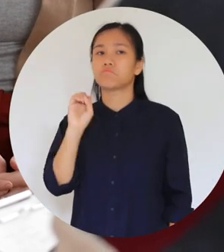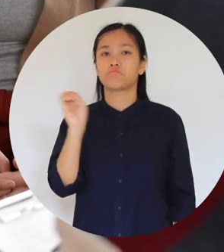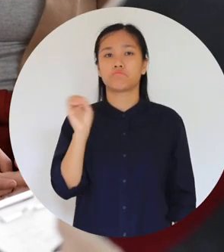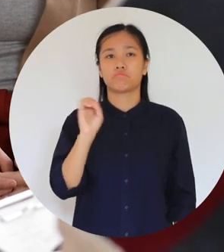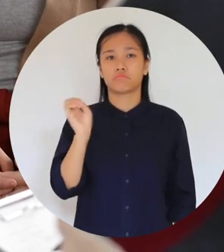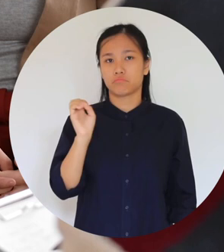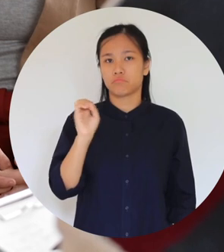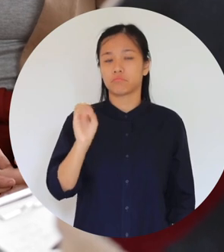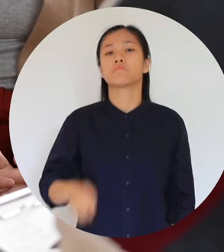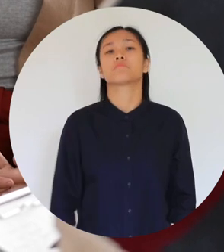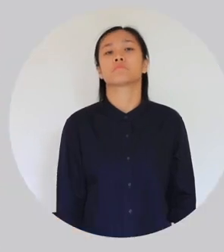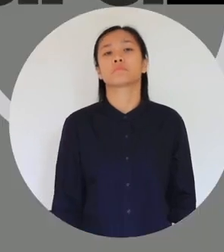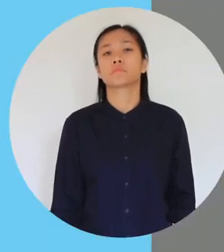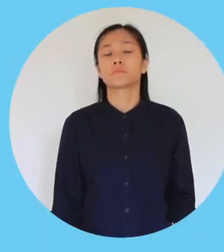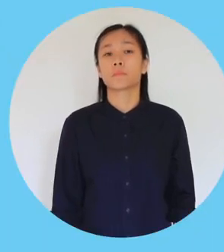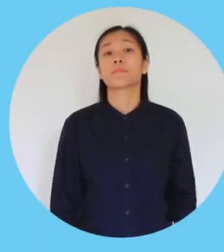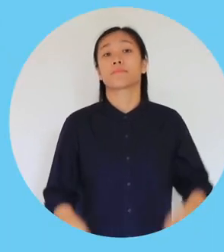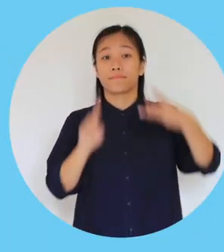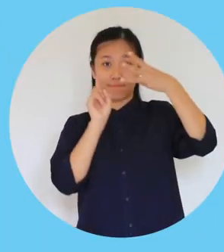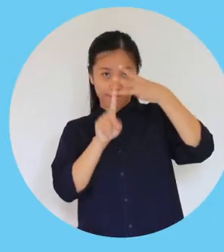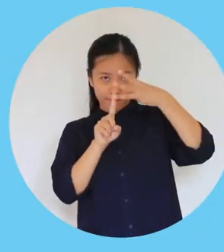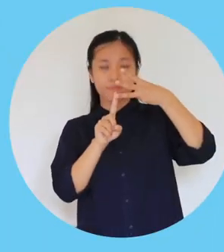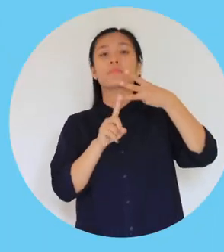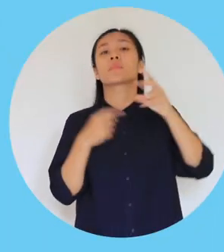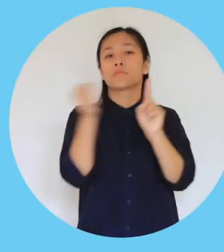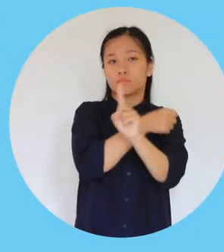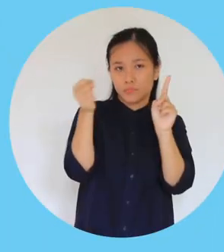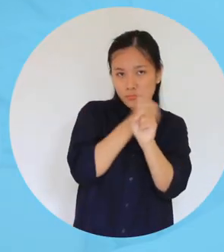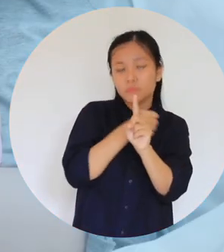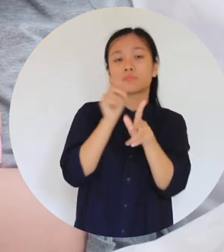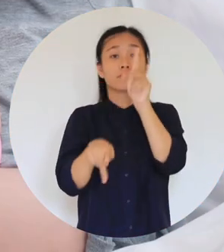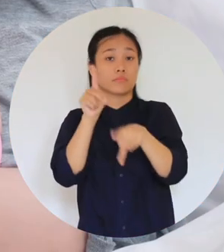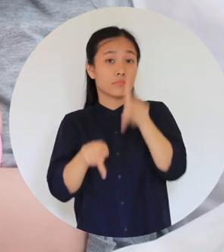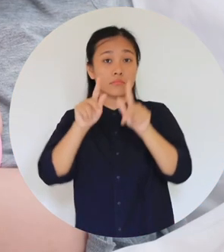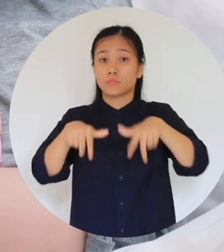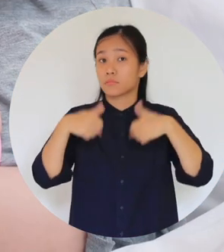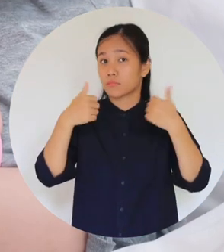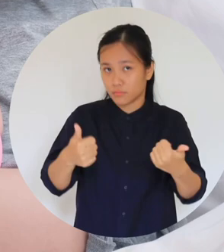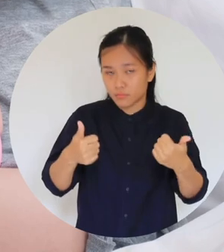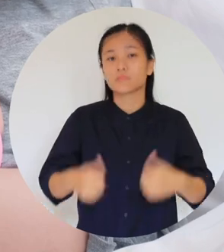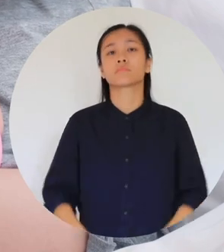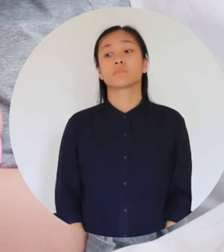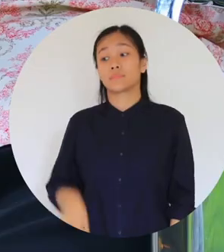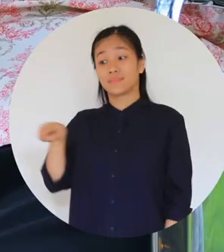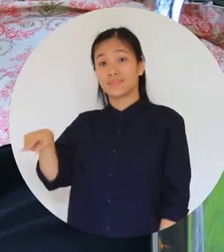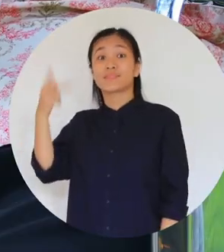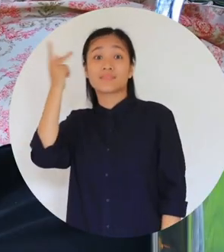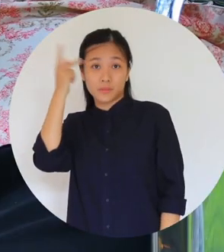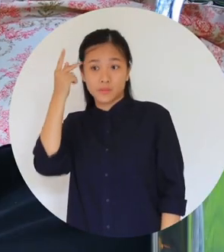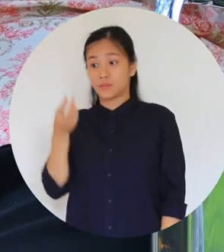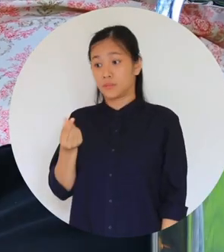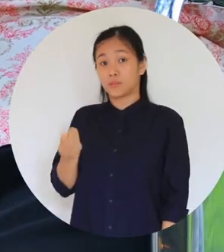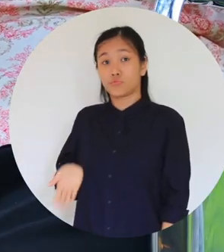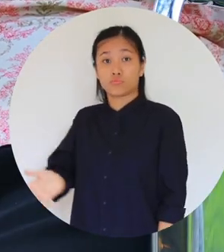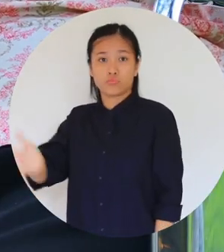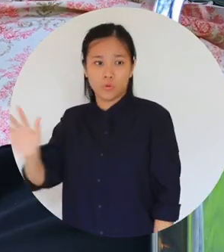khảo ý kiến của người khuyết tật. 3. Bạo hành, bạo lực kinh tế bao gồm một số biểu hiện. Thứ nhất, người